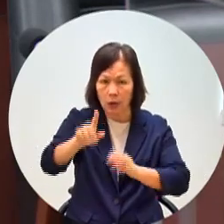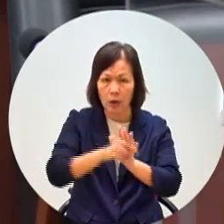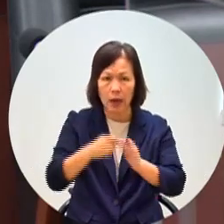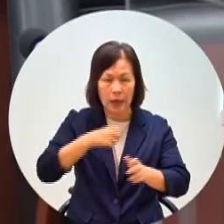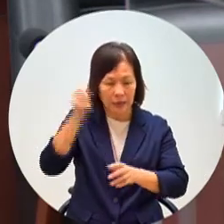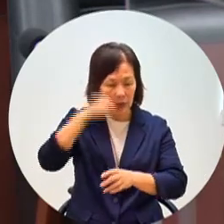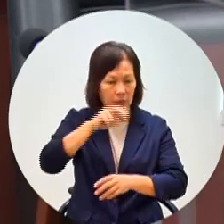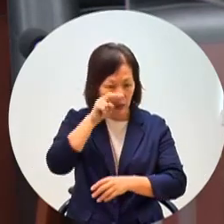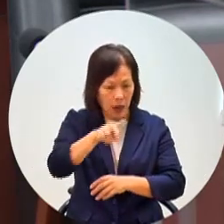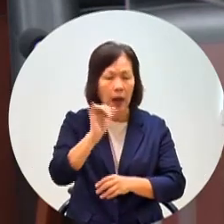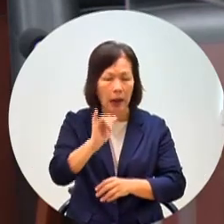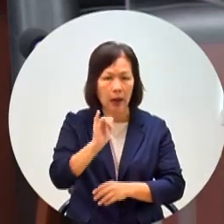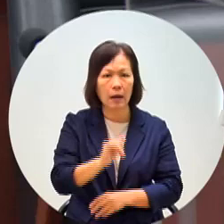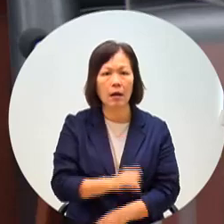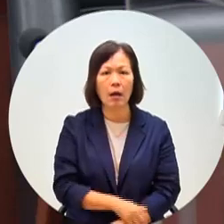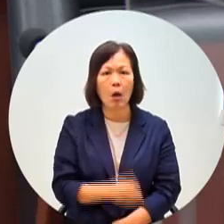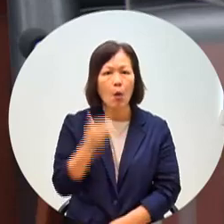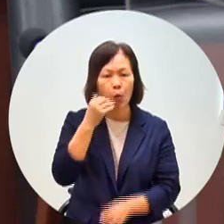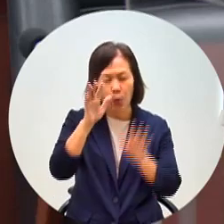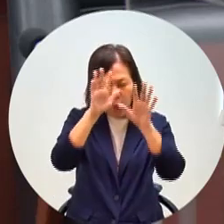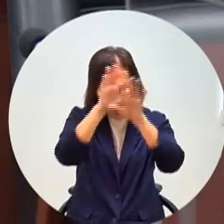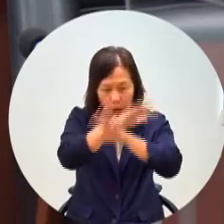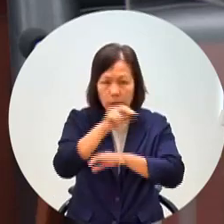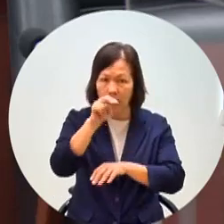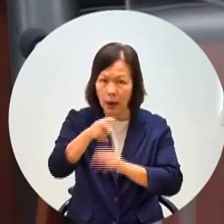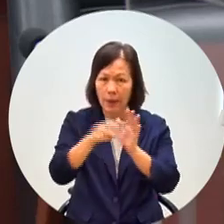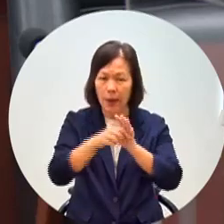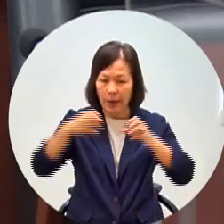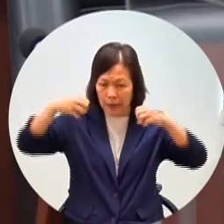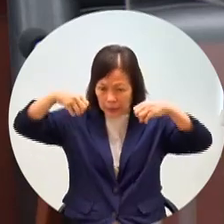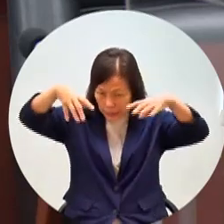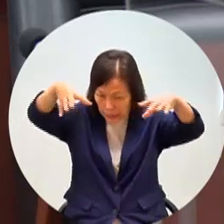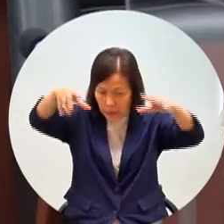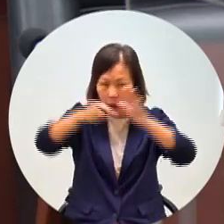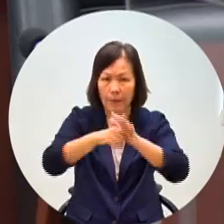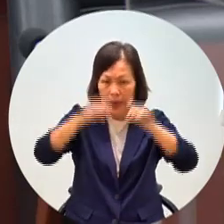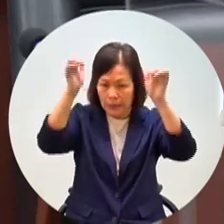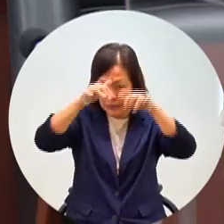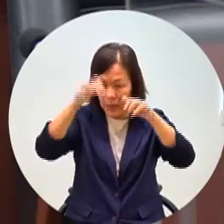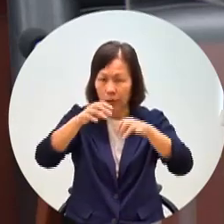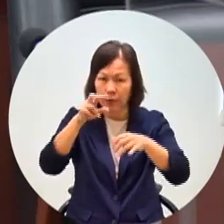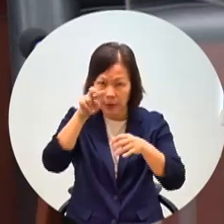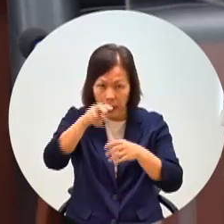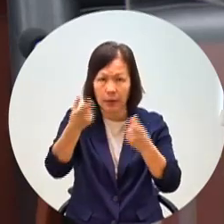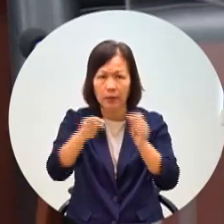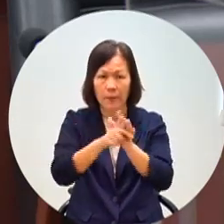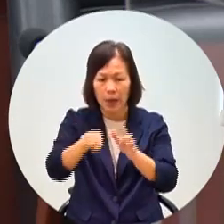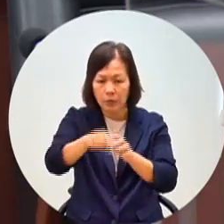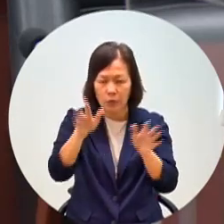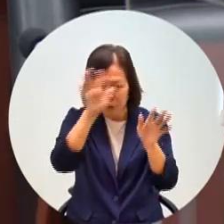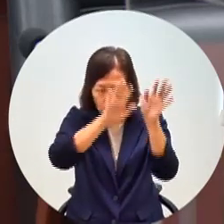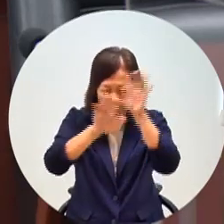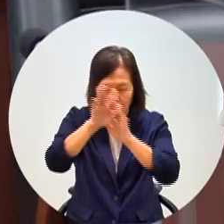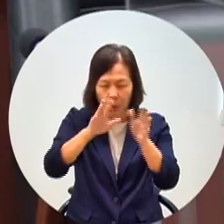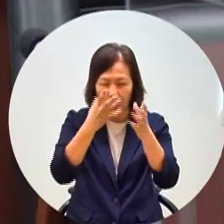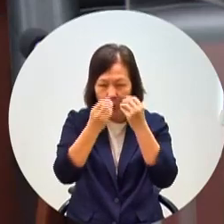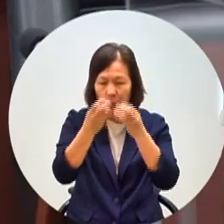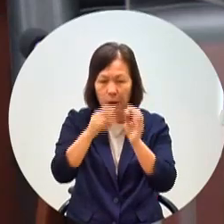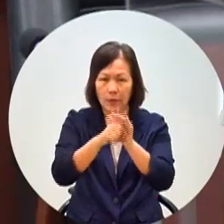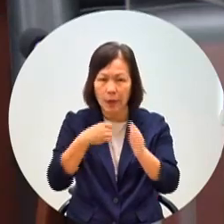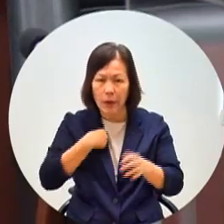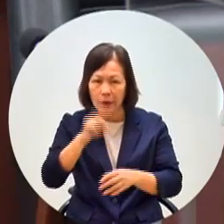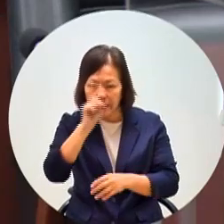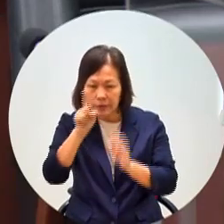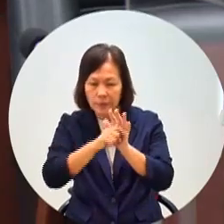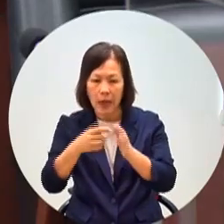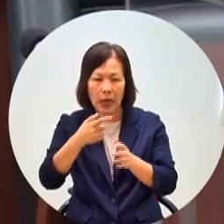看还好呢。你晚上看灯打下去，尤其是下雨看，那边是完全模糊不清的嘞，你看不出什么是白